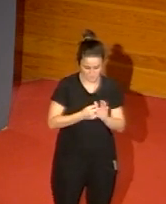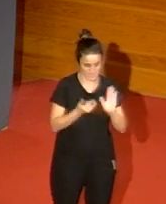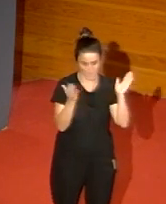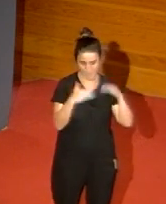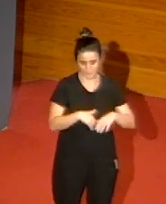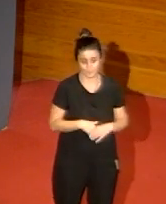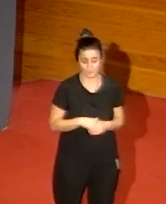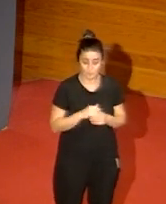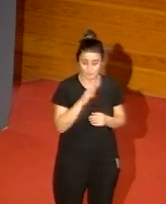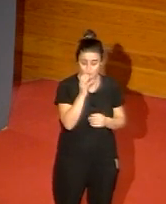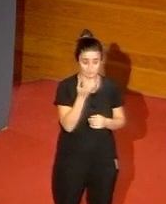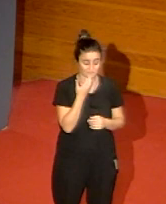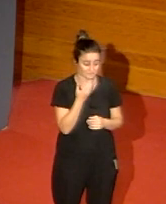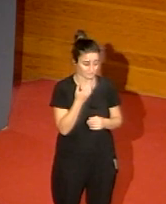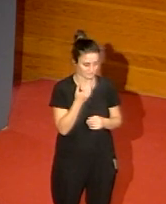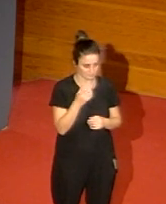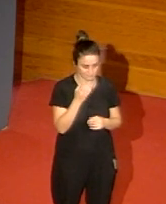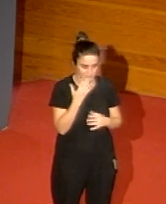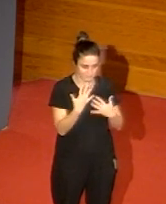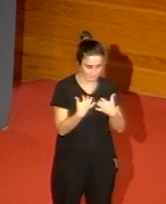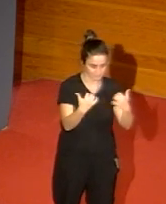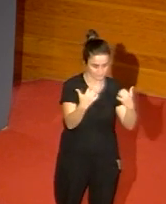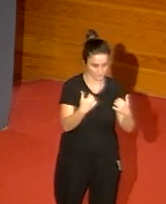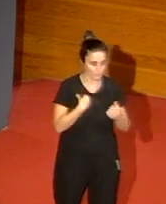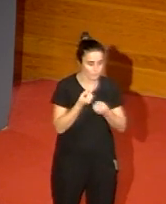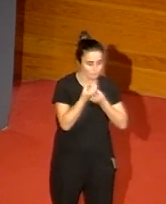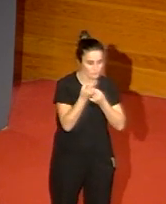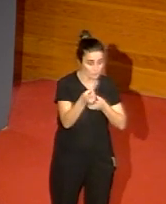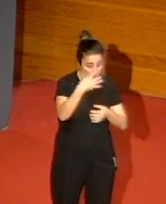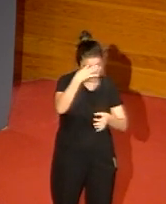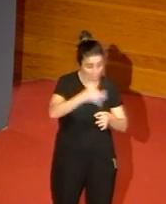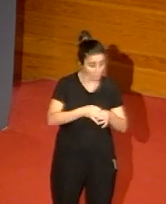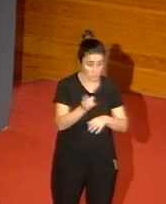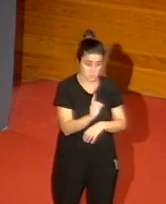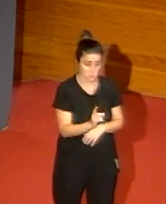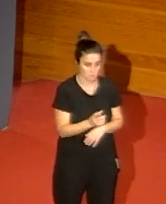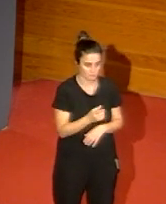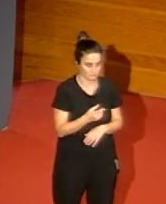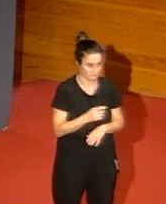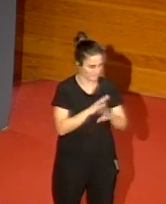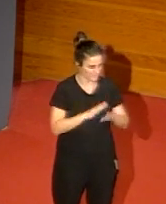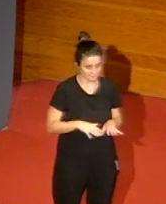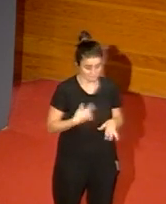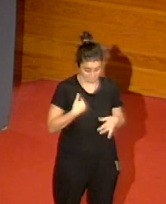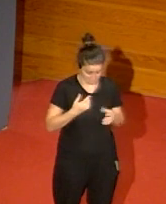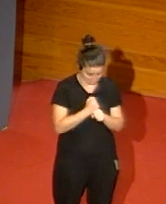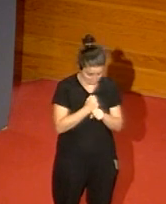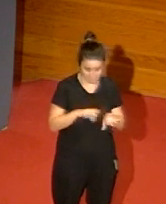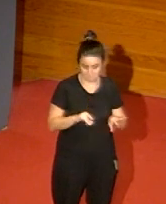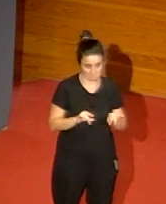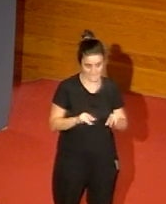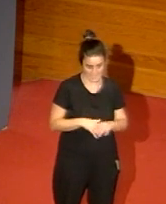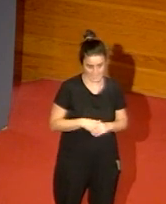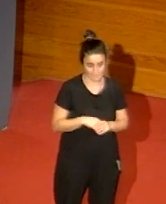irakurleak edo entzuleak edo ikusleak sinisten kontatzen diozun hori, ez daukazu zer eginik, eta hori da gure lana, ez. Hori